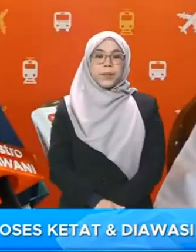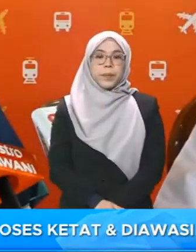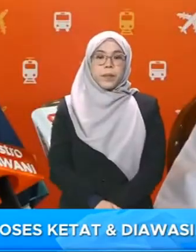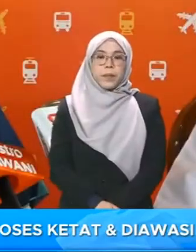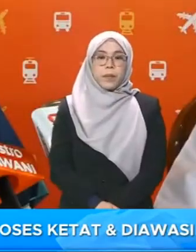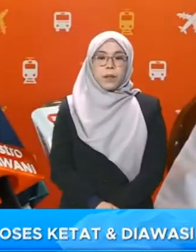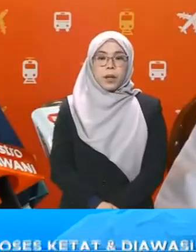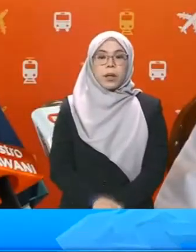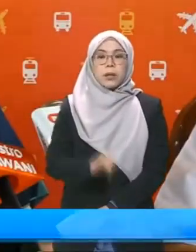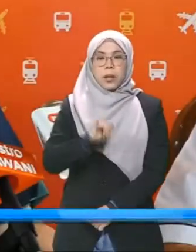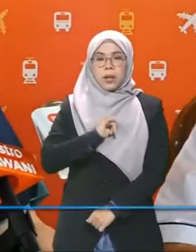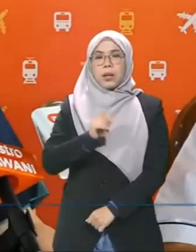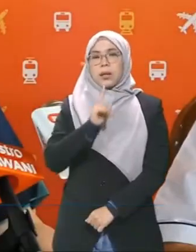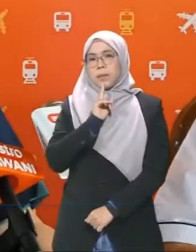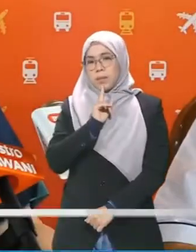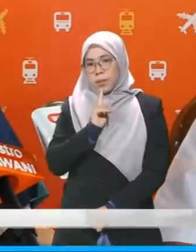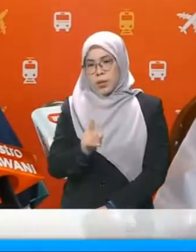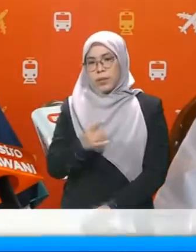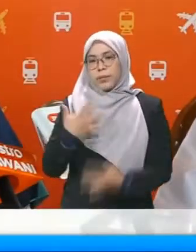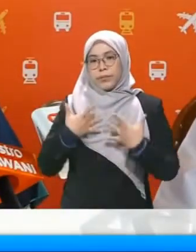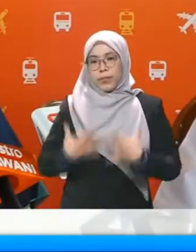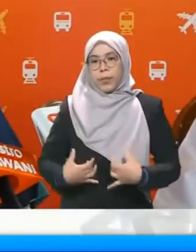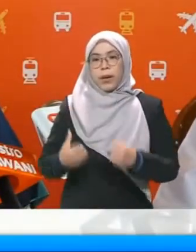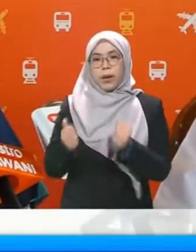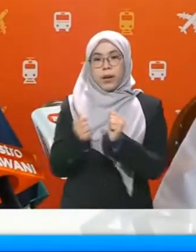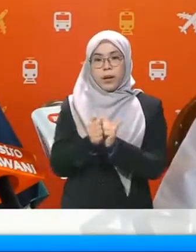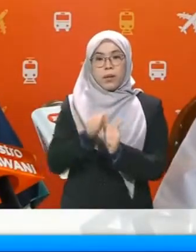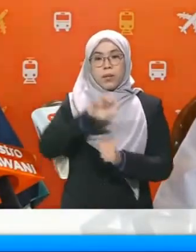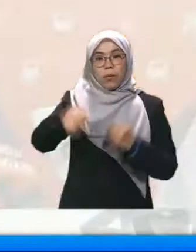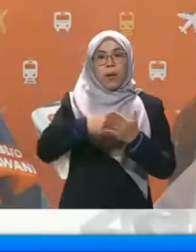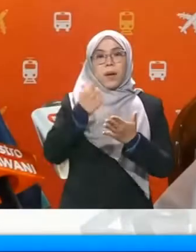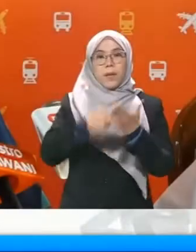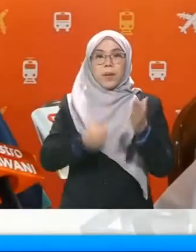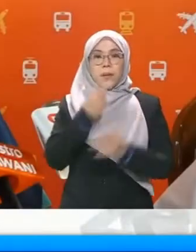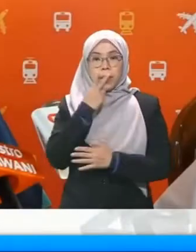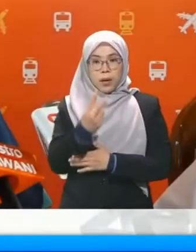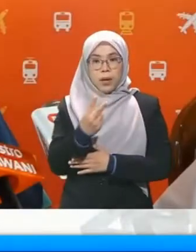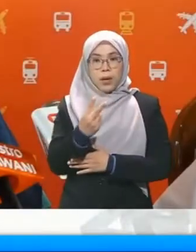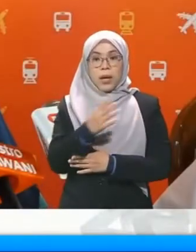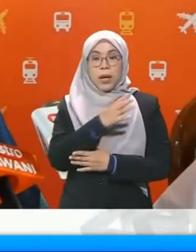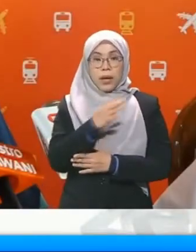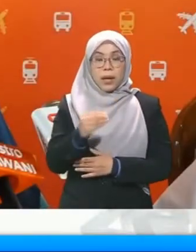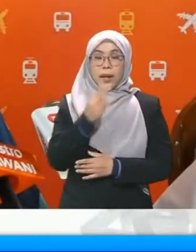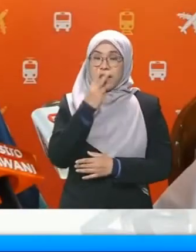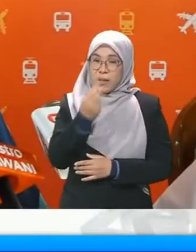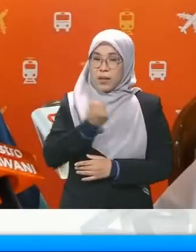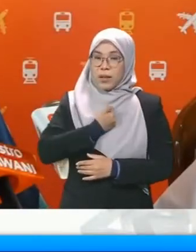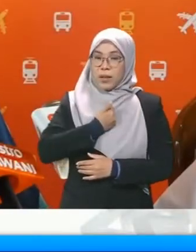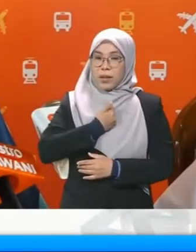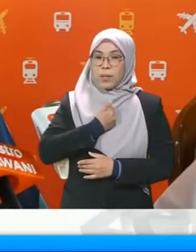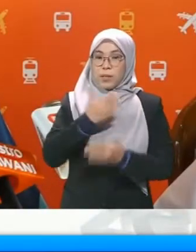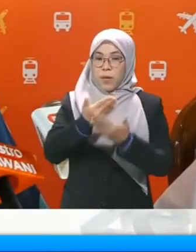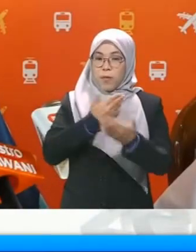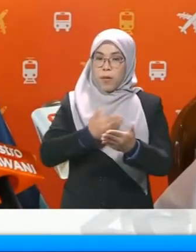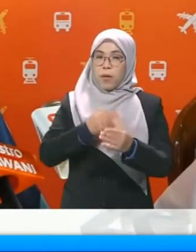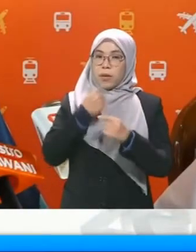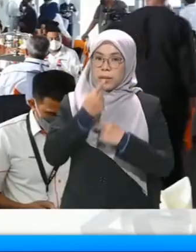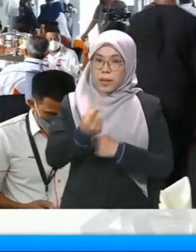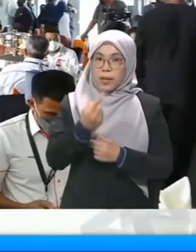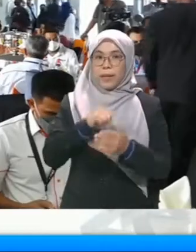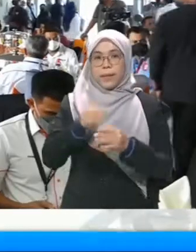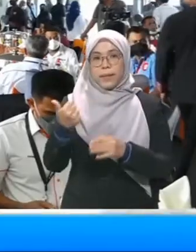Idol concert di cek efek khusus